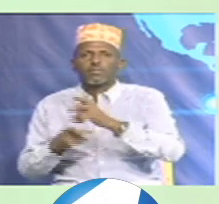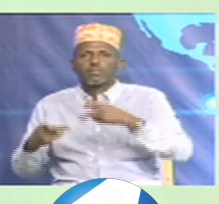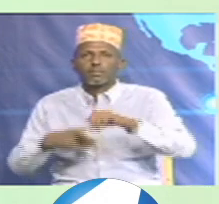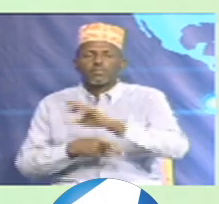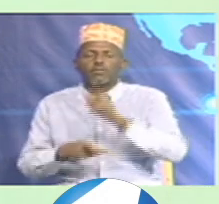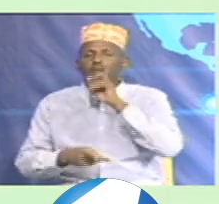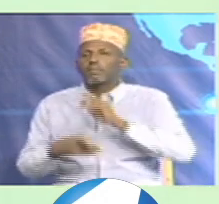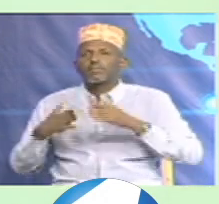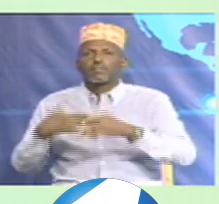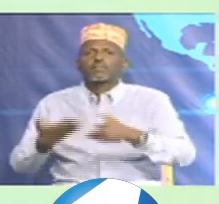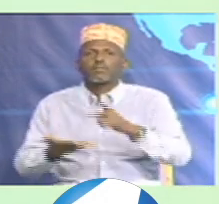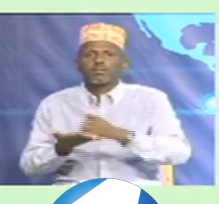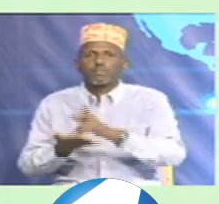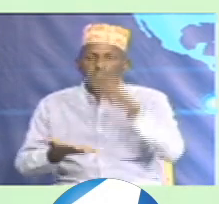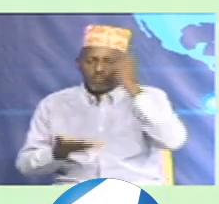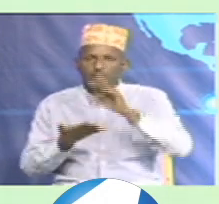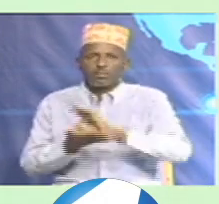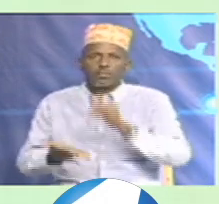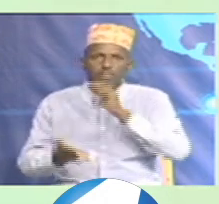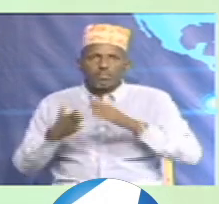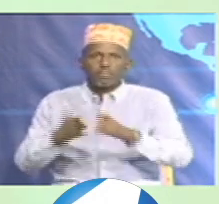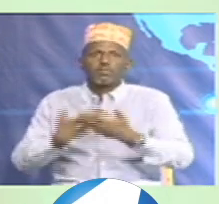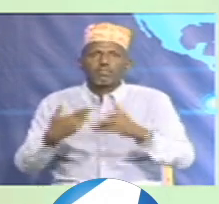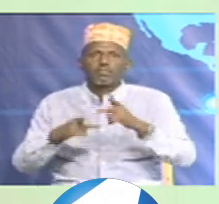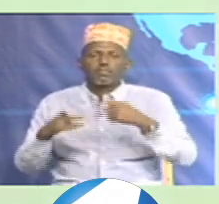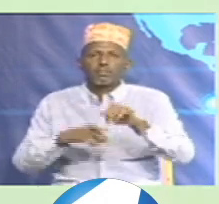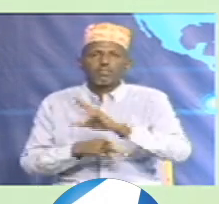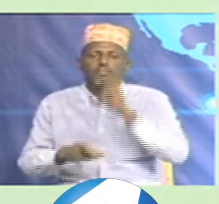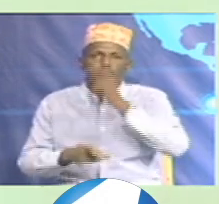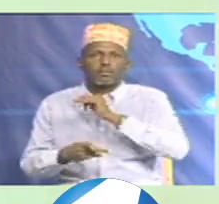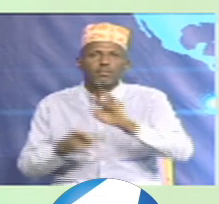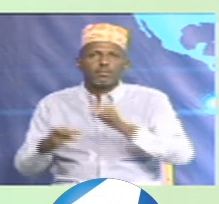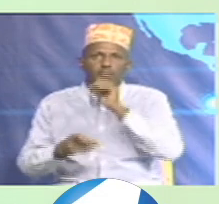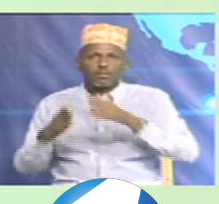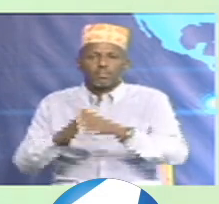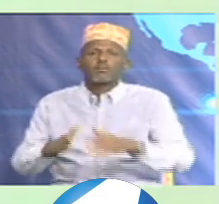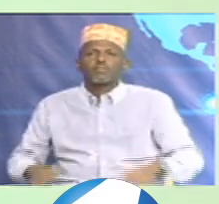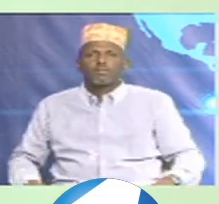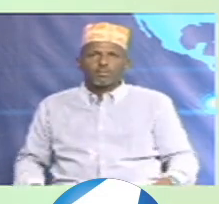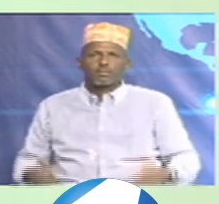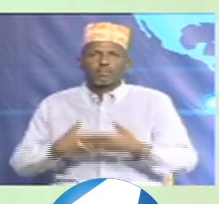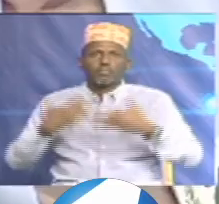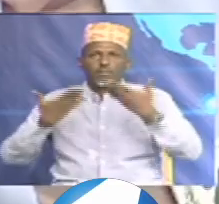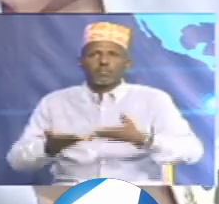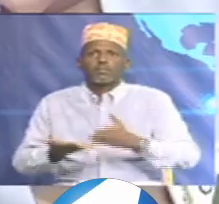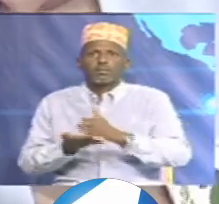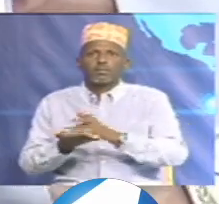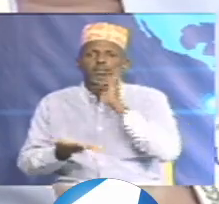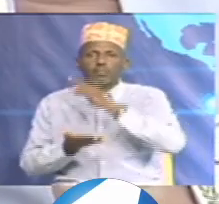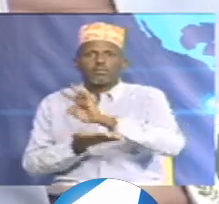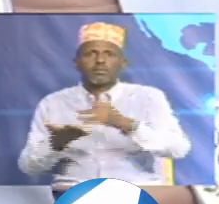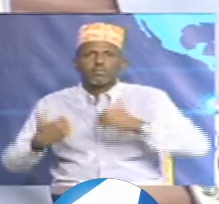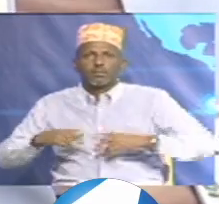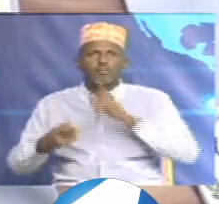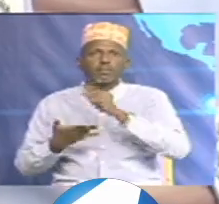la femme djiboutienne ont connu des améliorations en termes d'intégration et d'émancipation. Toute action en faveur des droits de la